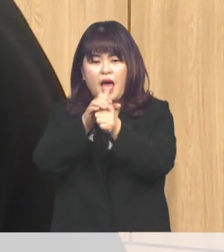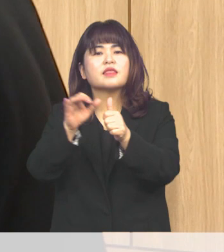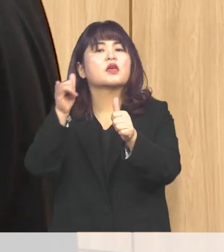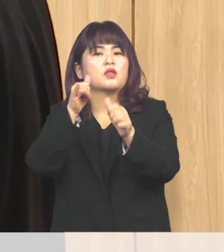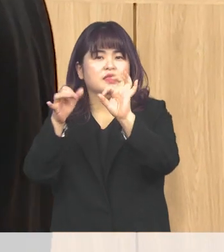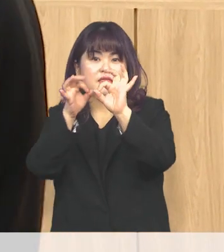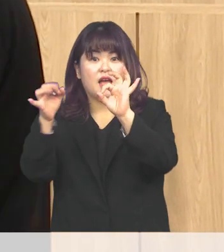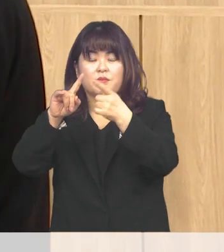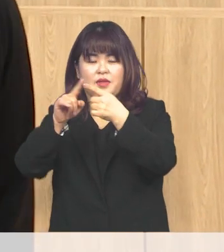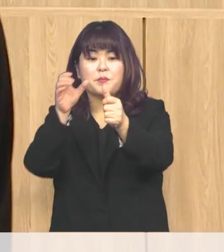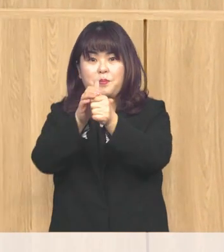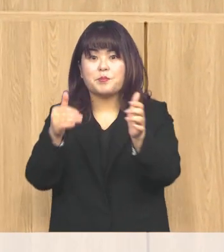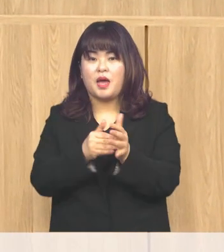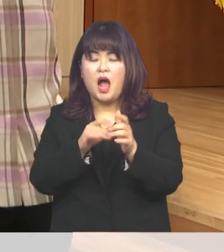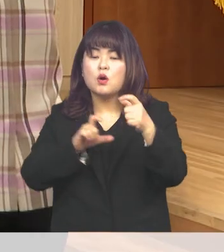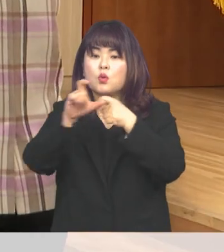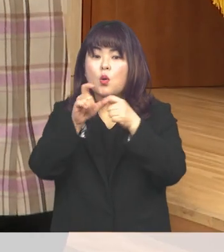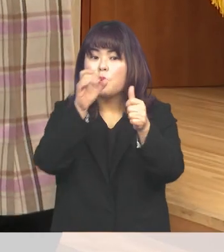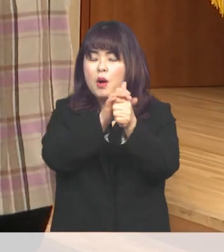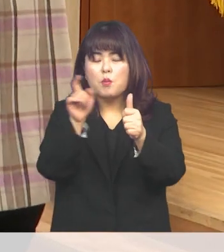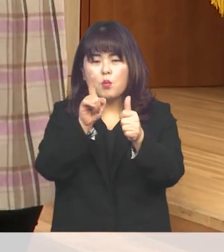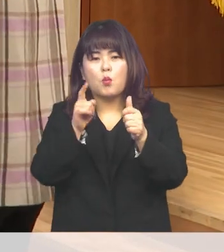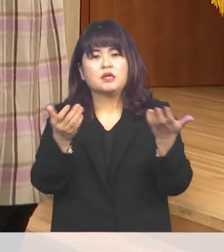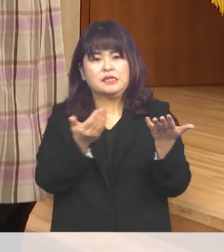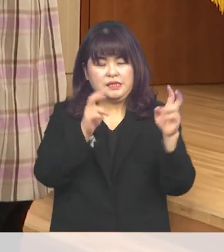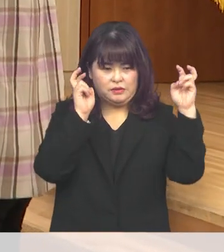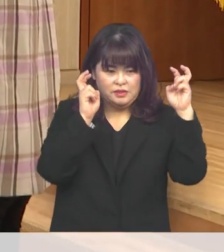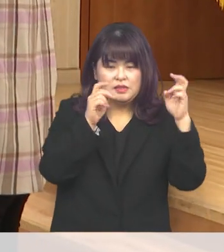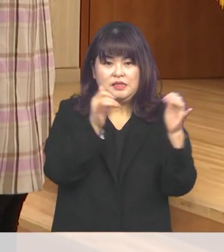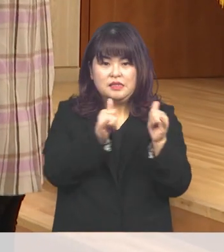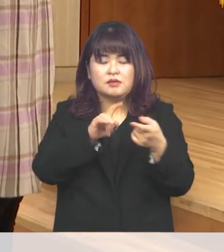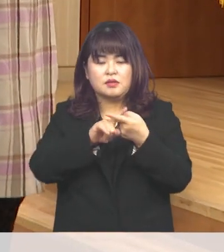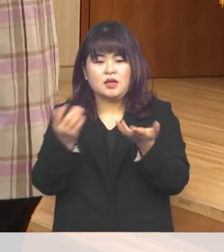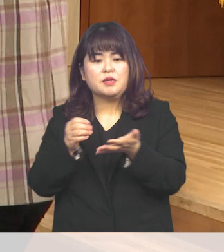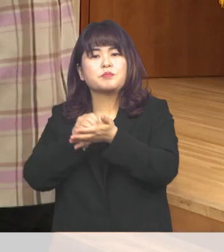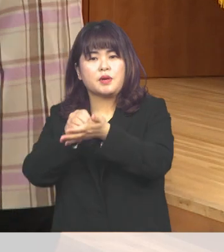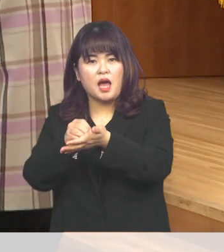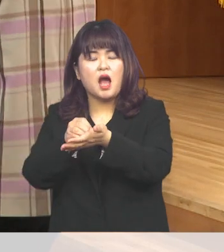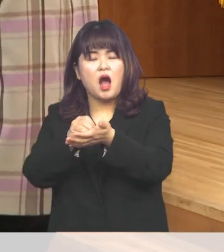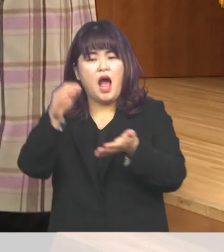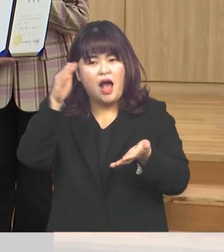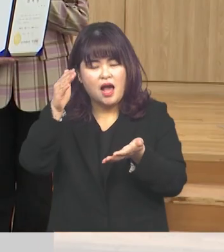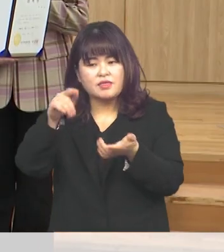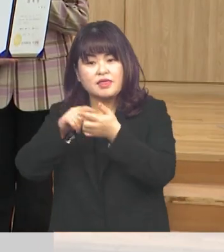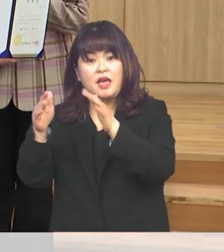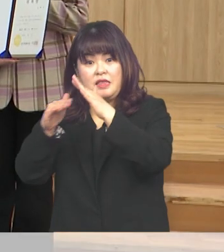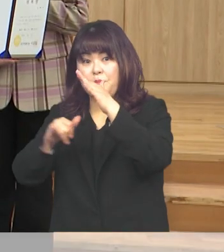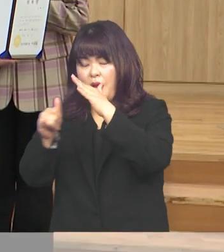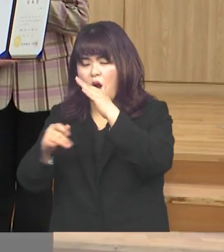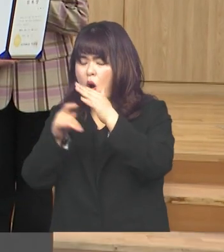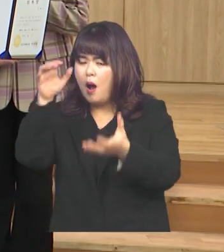위촉했습니다. 이번 추가 위촉으로 네트워크는 직장인, 대학생, 취업준비생, 주부 등 다양한 분야의 청년